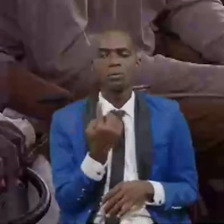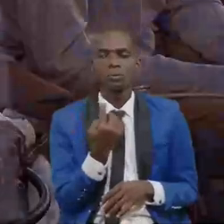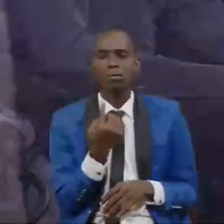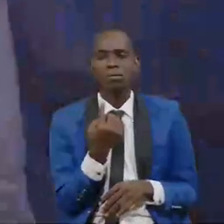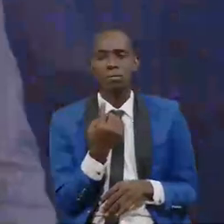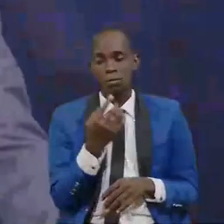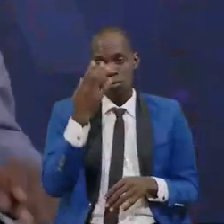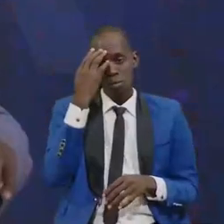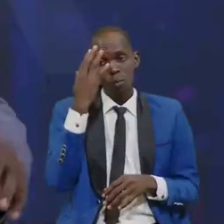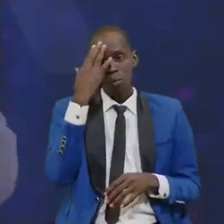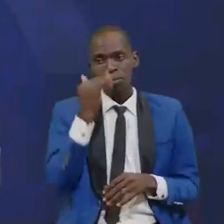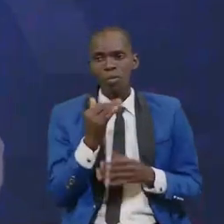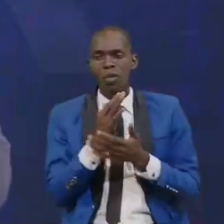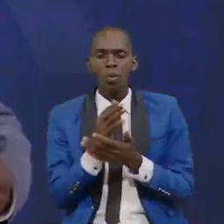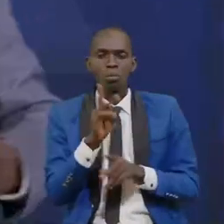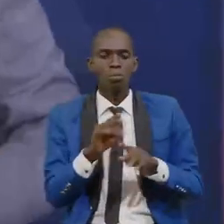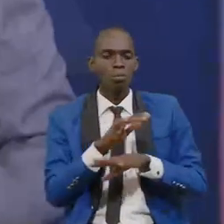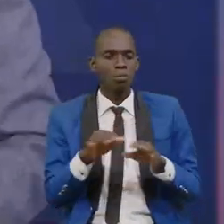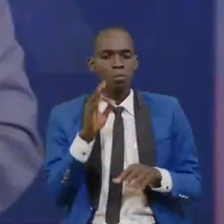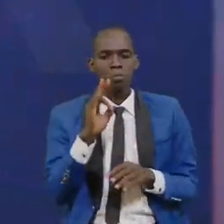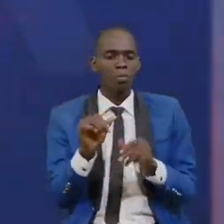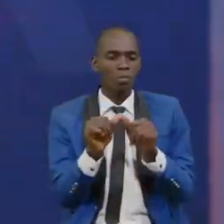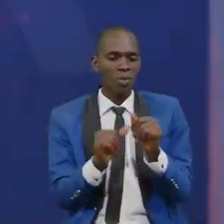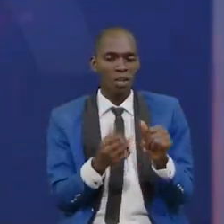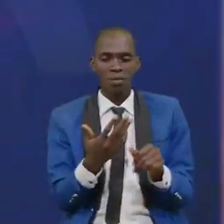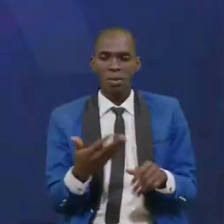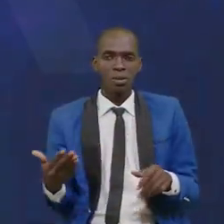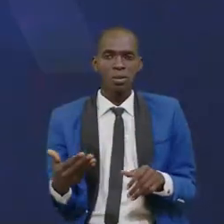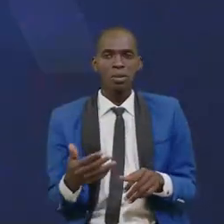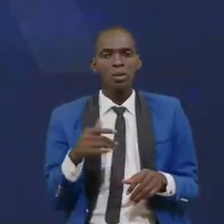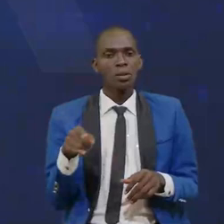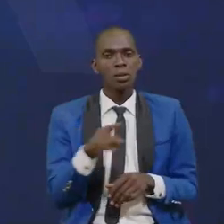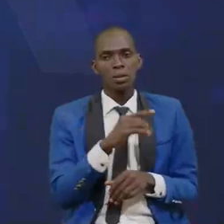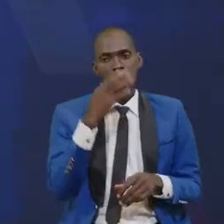Tous les jours, vous savez pourquoi? Certaines personnes ne prêchent pas toutes choses.